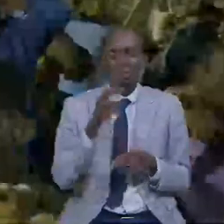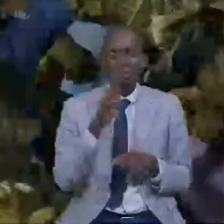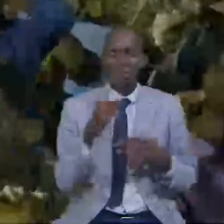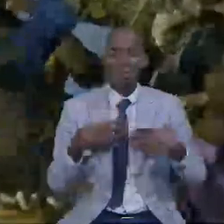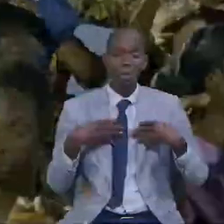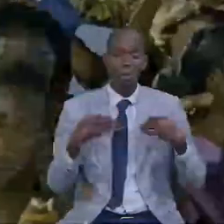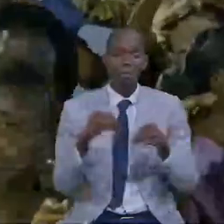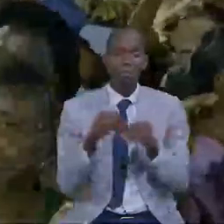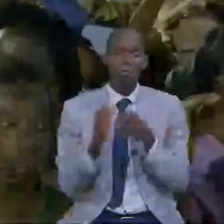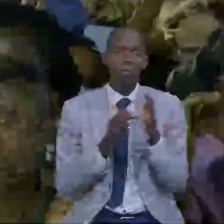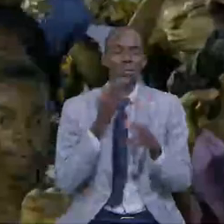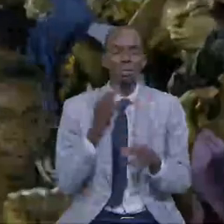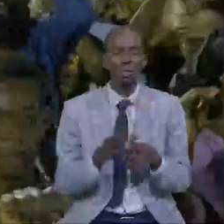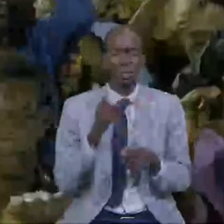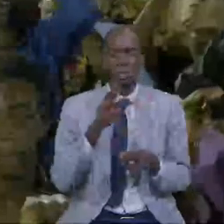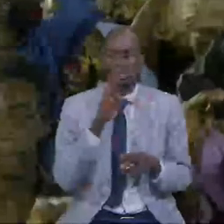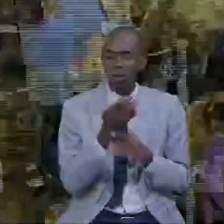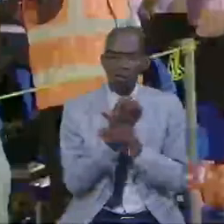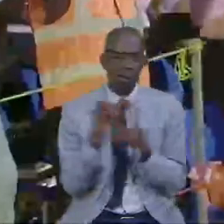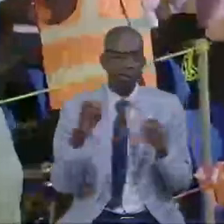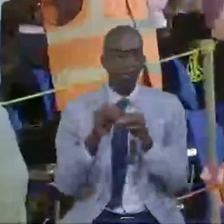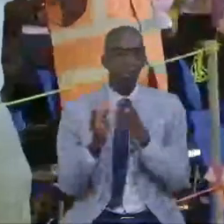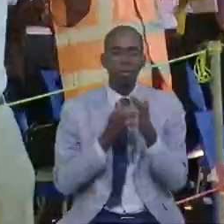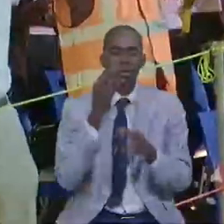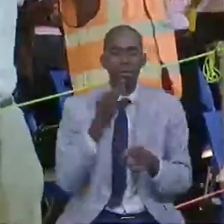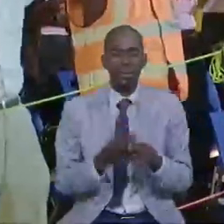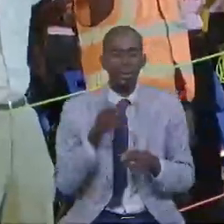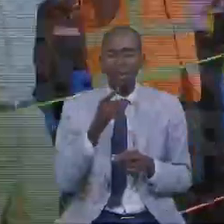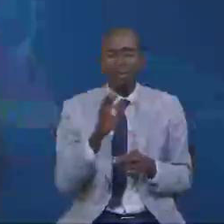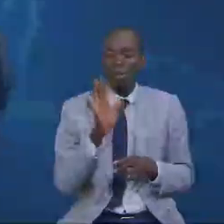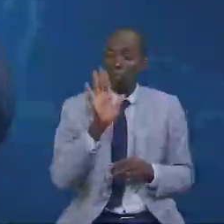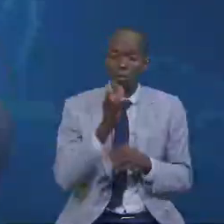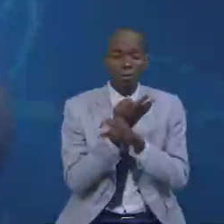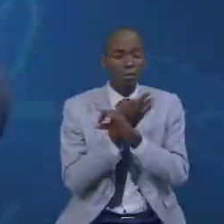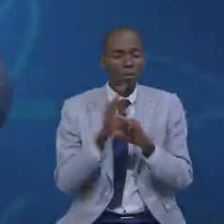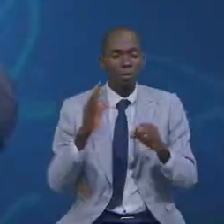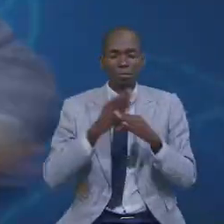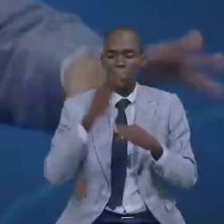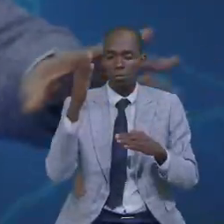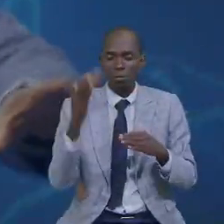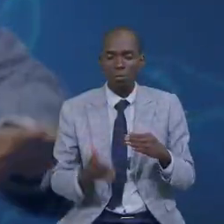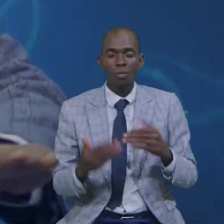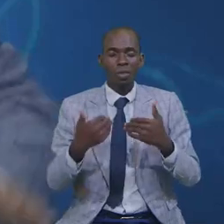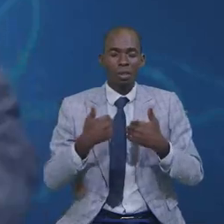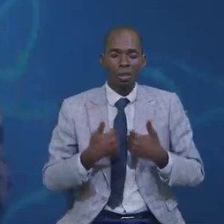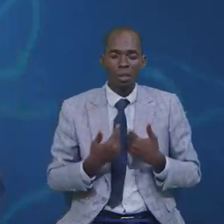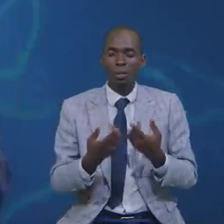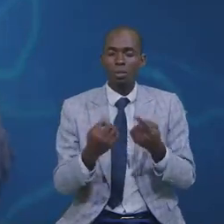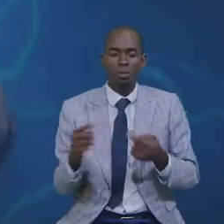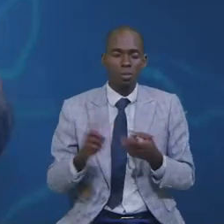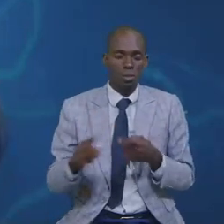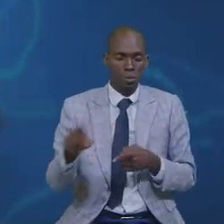tu es guéri tu es délivré ta libération est totale